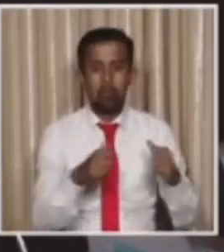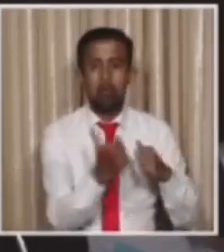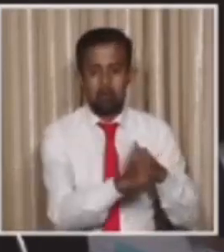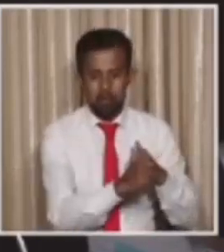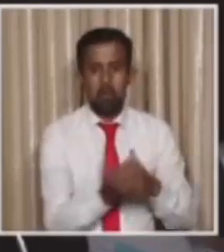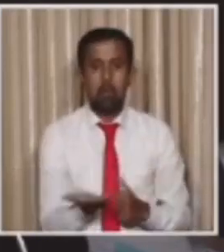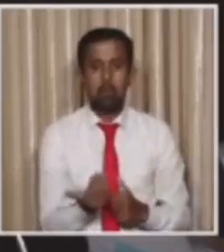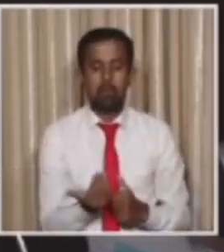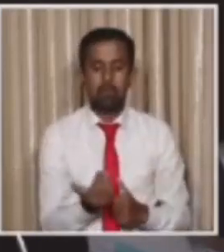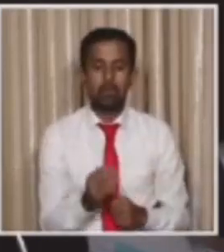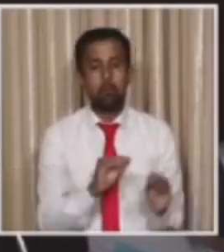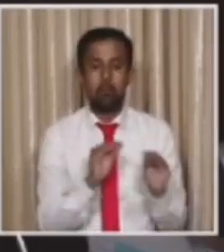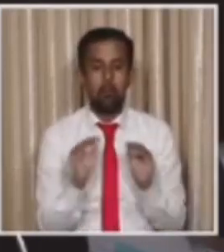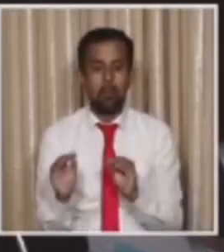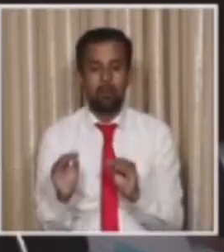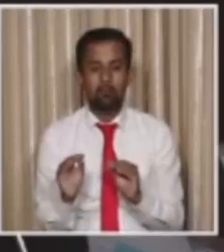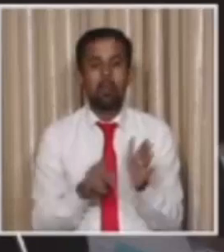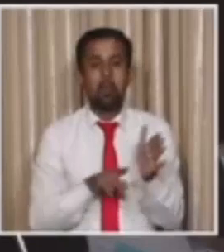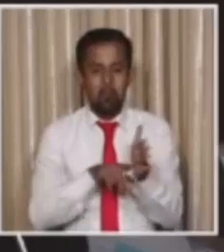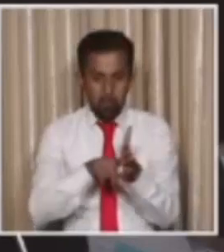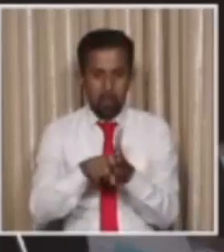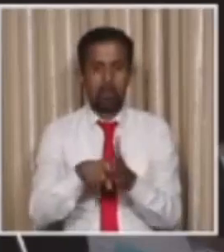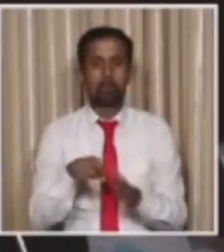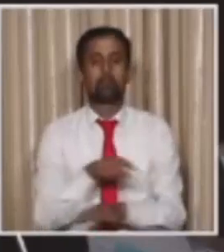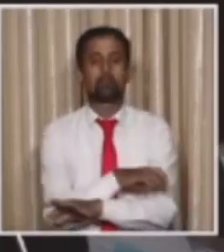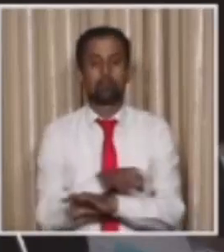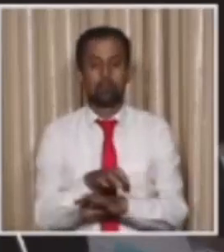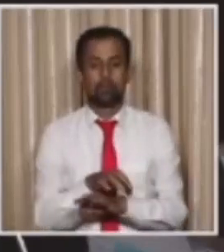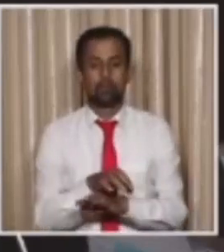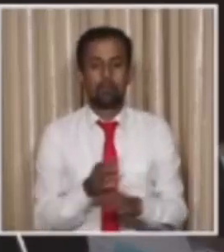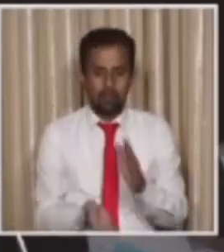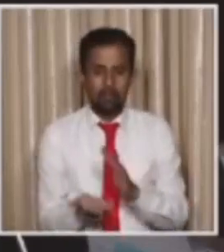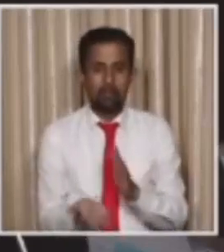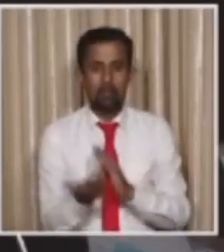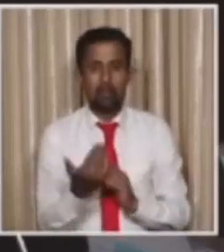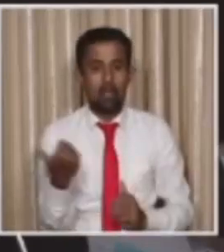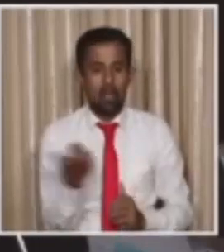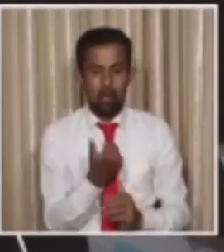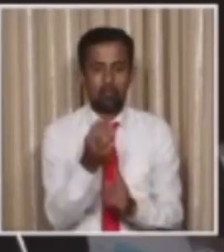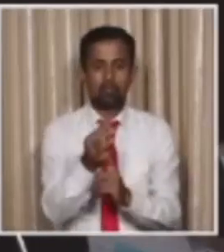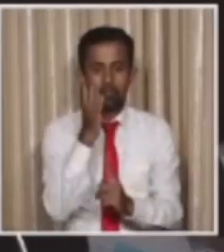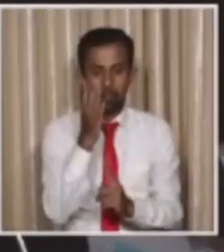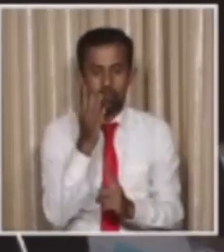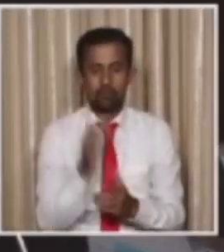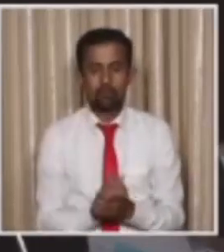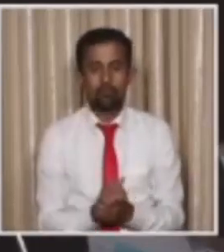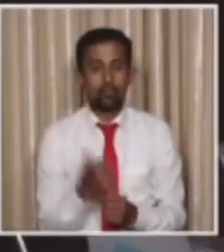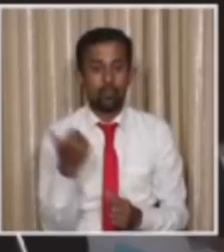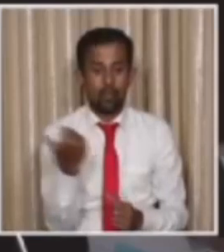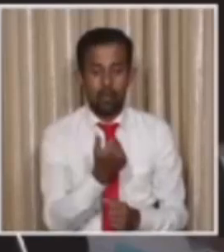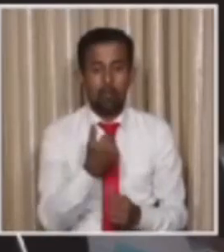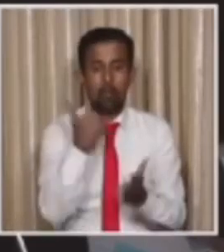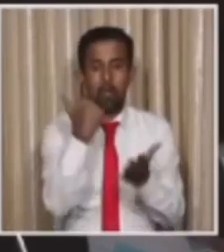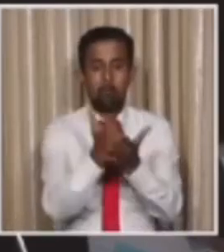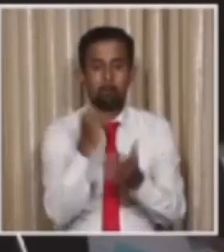එතකොට මොකද වෙන්නේ? මේ යන්නේ පරණ පාරෙමයි. මේ යන්නේ මේ නව ජනාධිපතිවරයා හෝ මේ නව